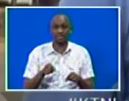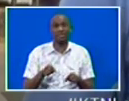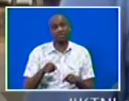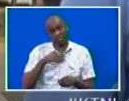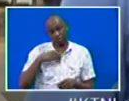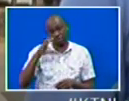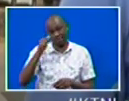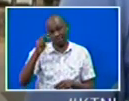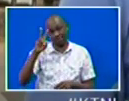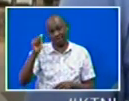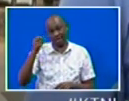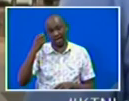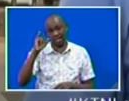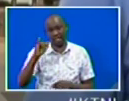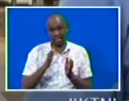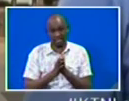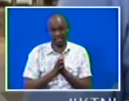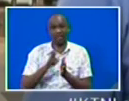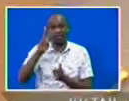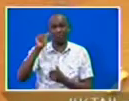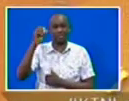wa Chavakali, kaunti ya Vihiga.